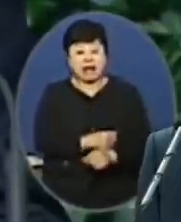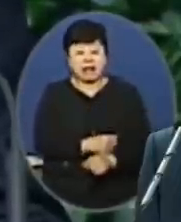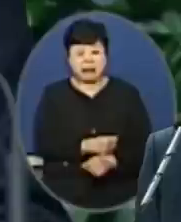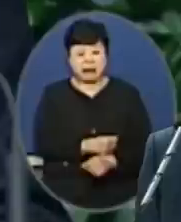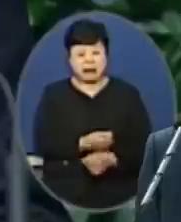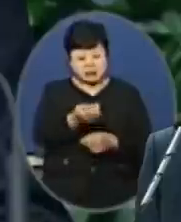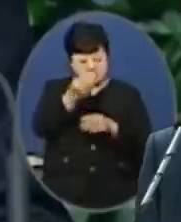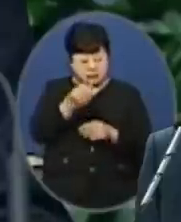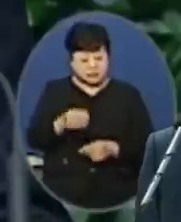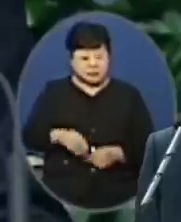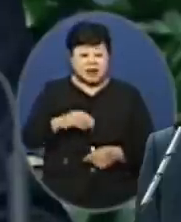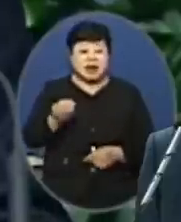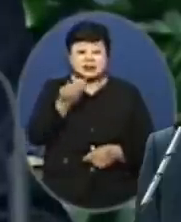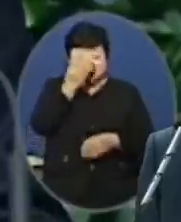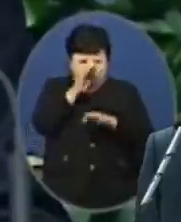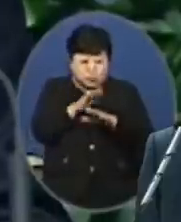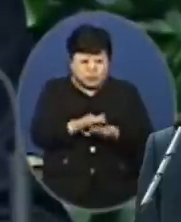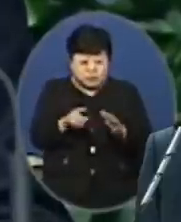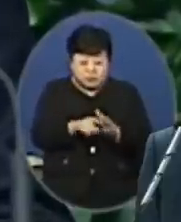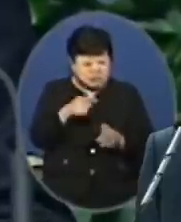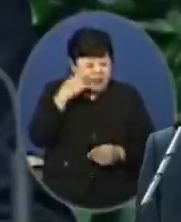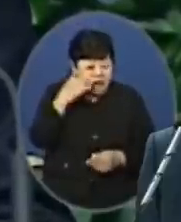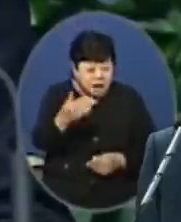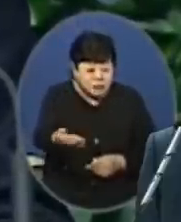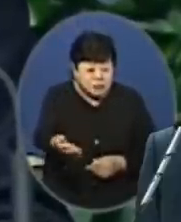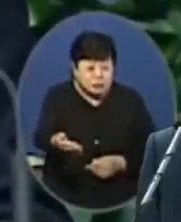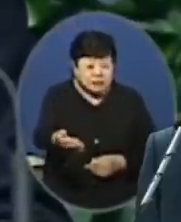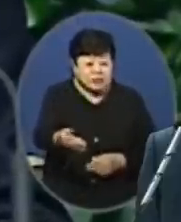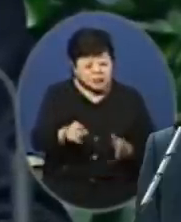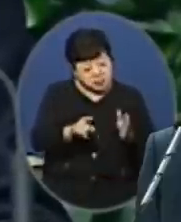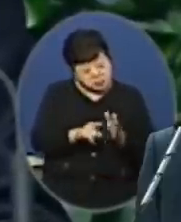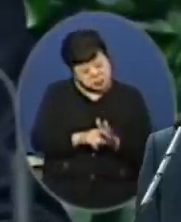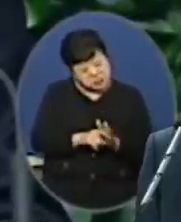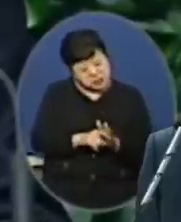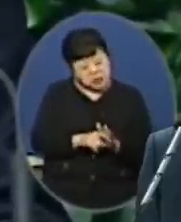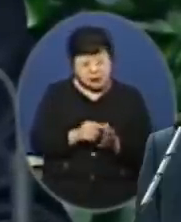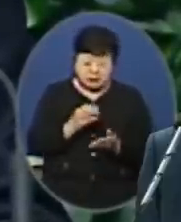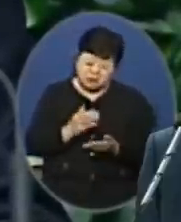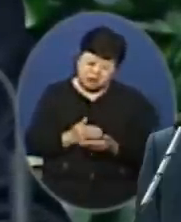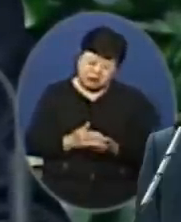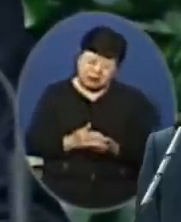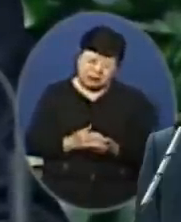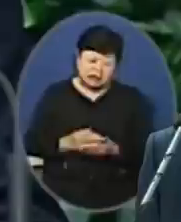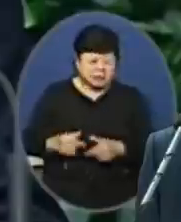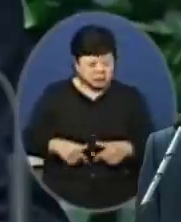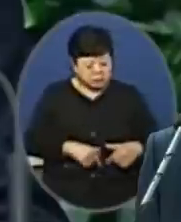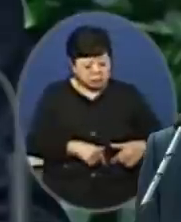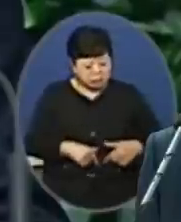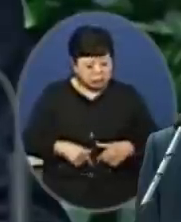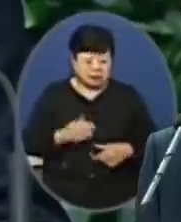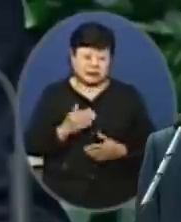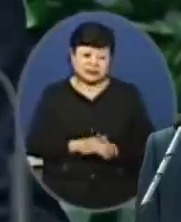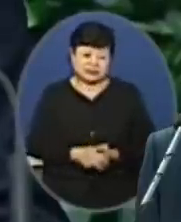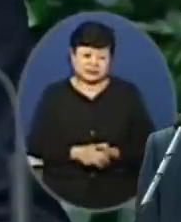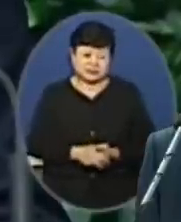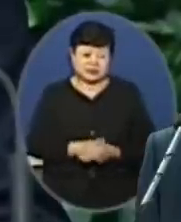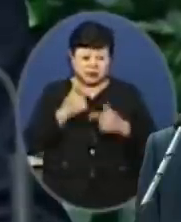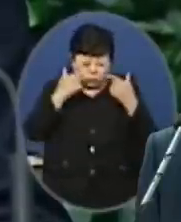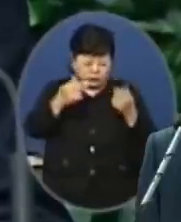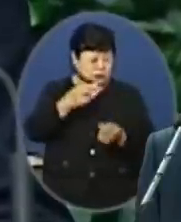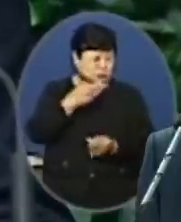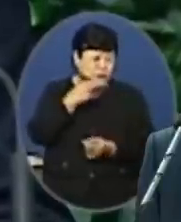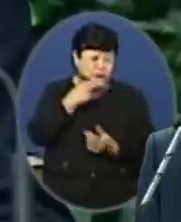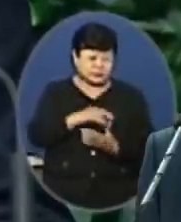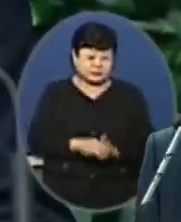그럼 교인들이 너 정말 믿느냐? 글쎄 믿을뚱 말뚱. 이렇게 되니까 확신이